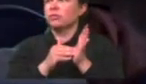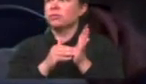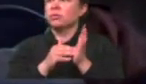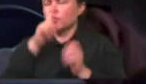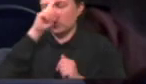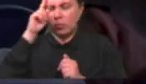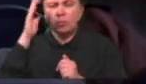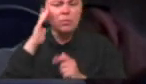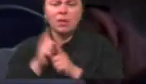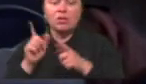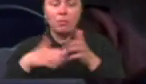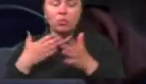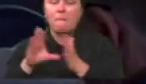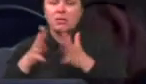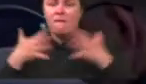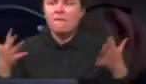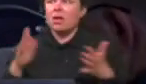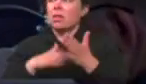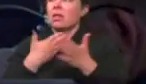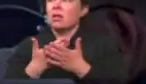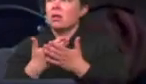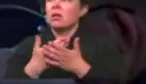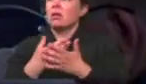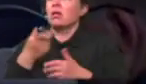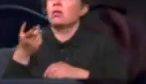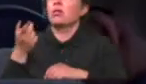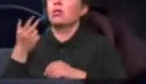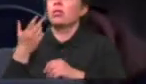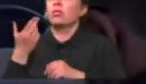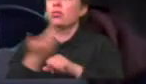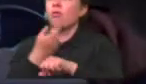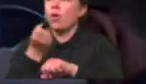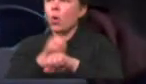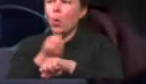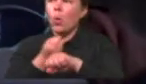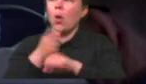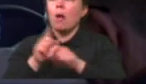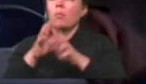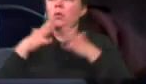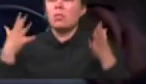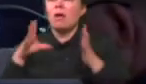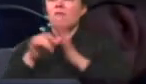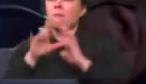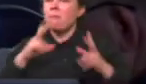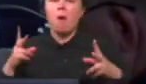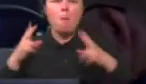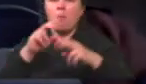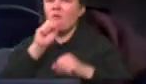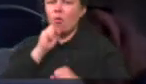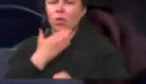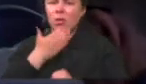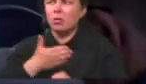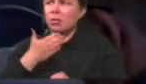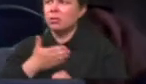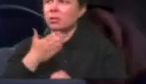kilkadziesiąt tysięcy mieszkańców. Mogę podać takie przykłady jak Nowa Ruda, czy jak największe miasto, które było na Dolnym Śląsku, było odcięte od dostępu do kolei,